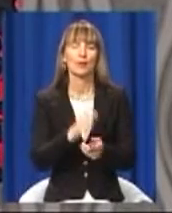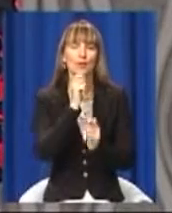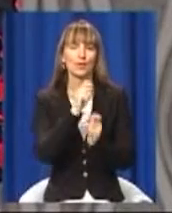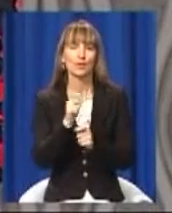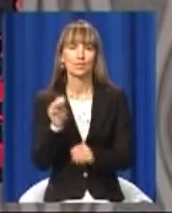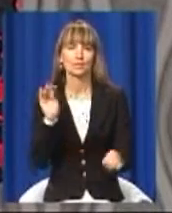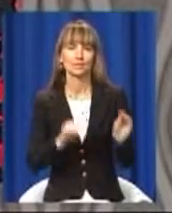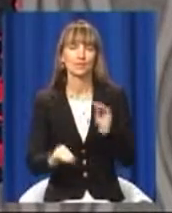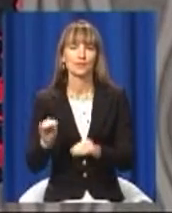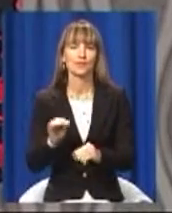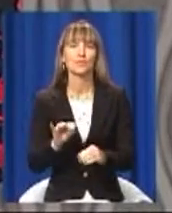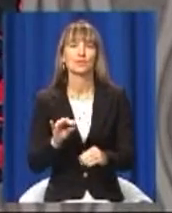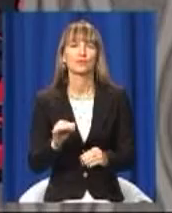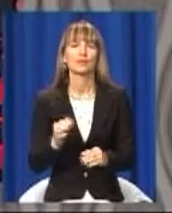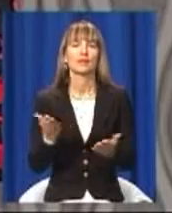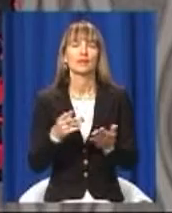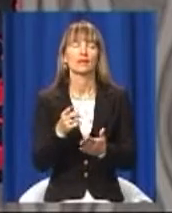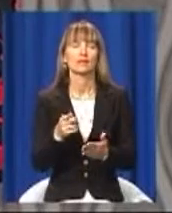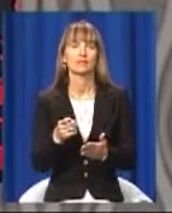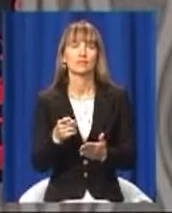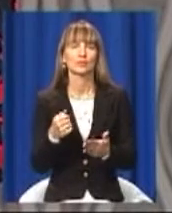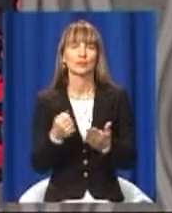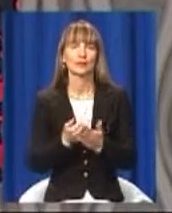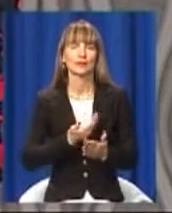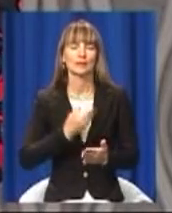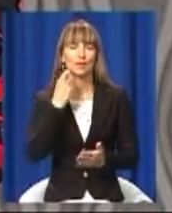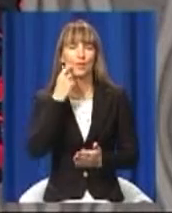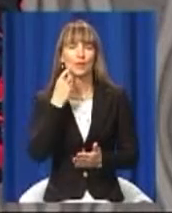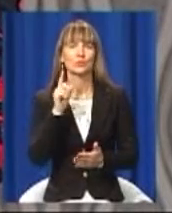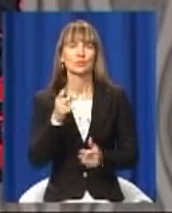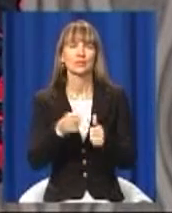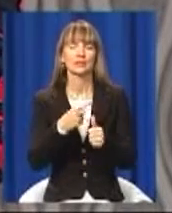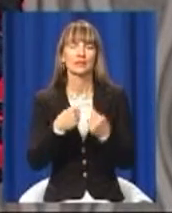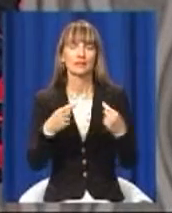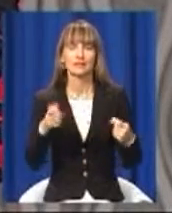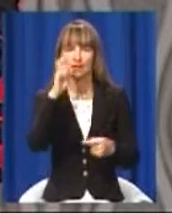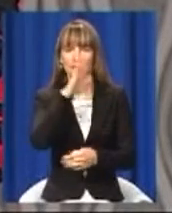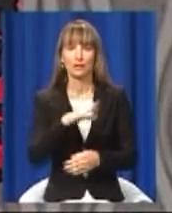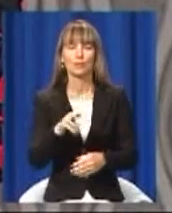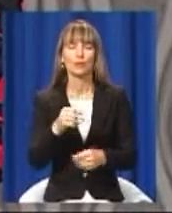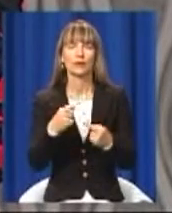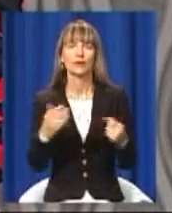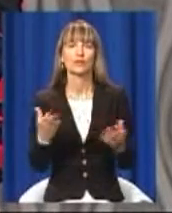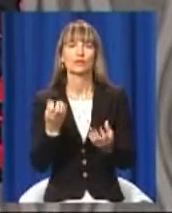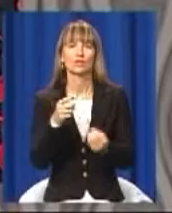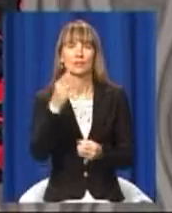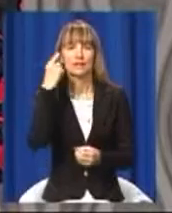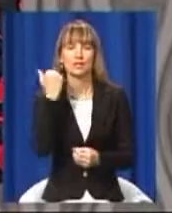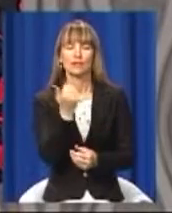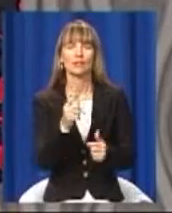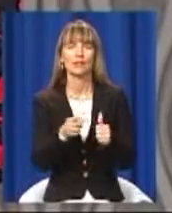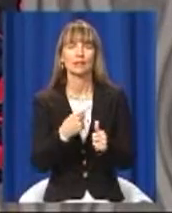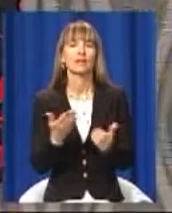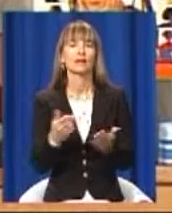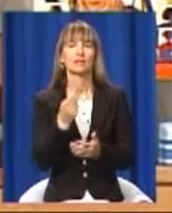їх там упаковував і тощо. А як, до речі, щодо Діда Мороза? От я знаю, що його називають у різних країнах по-різному, так? Які ще ти знаєш його назви?